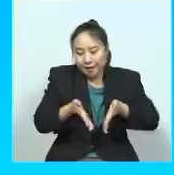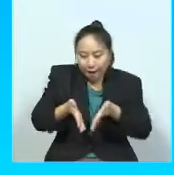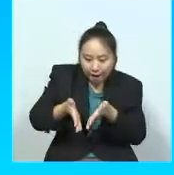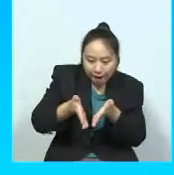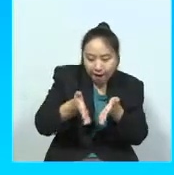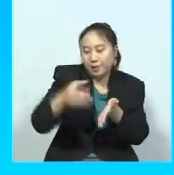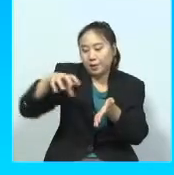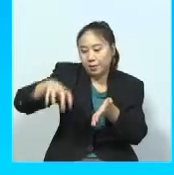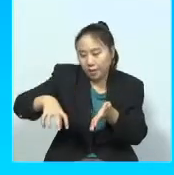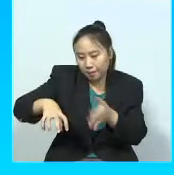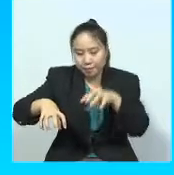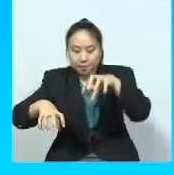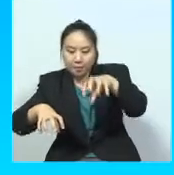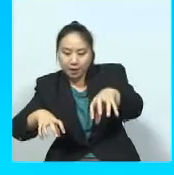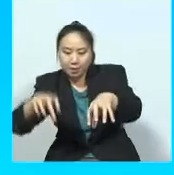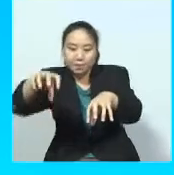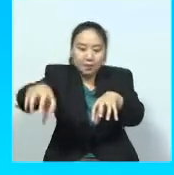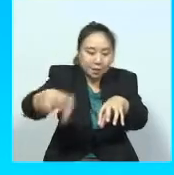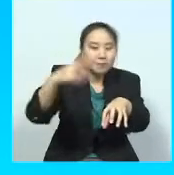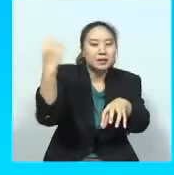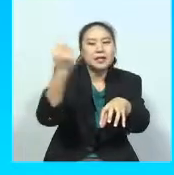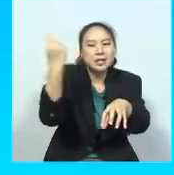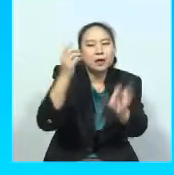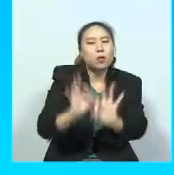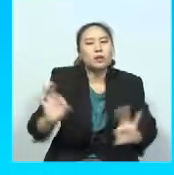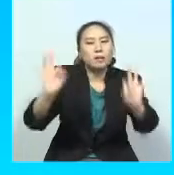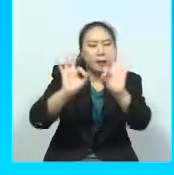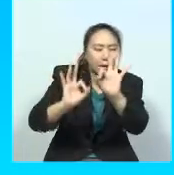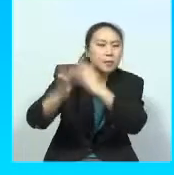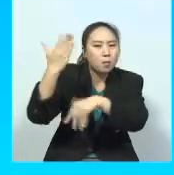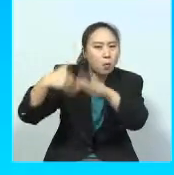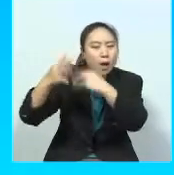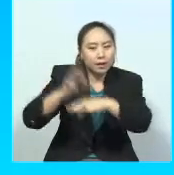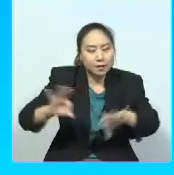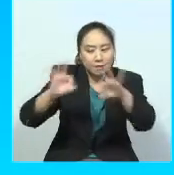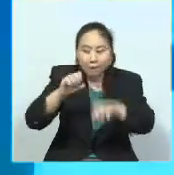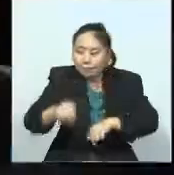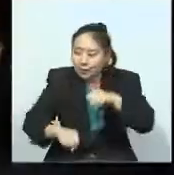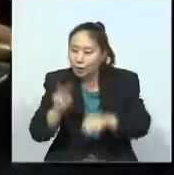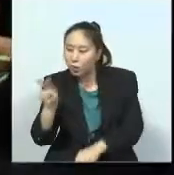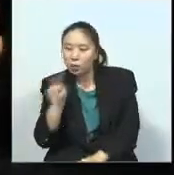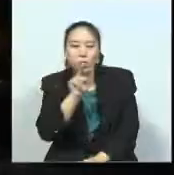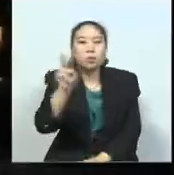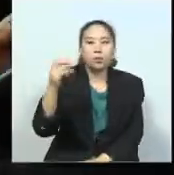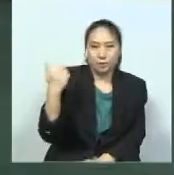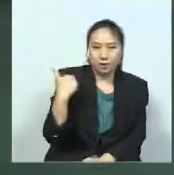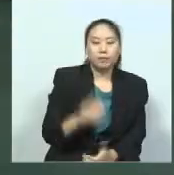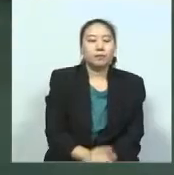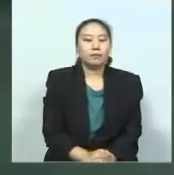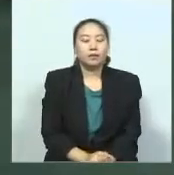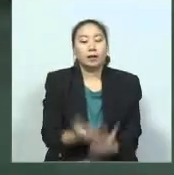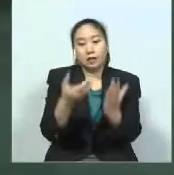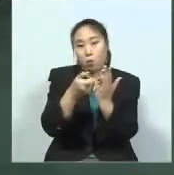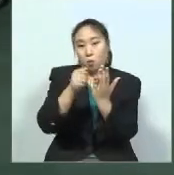ะผ่านสถานที่สำคัญซึ่งเป็นแหล่งท่องเที่ยวและโบราณสถานที่สำคัญของจังหวัดด้วยค่ะ ไปดูที่จังหวัดอุบลราชธ